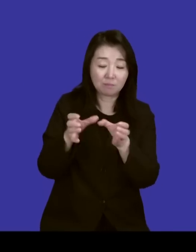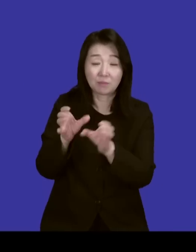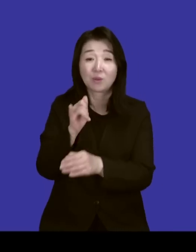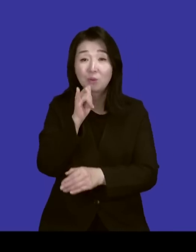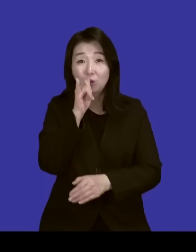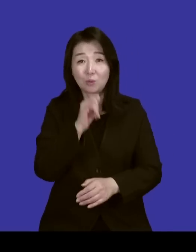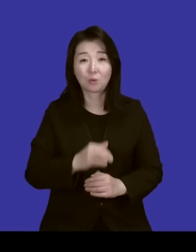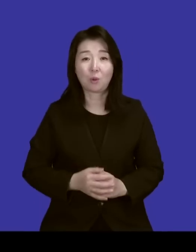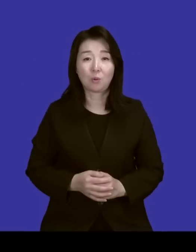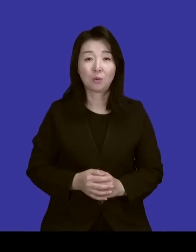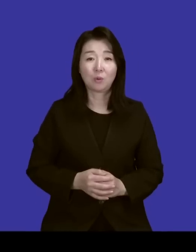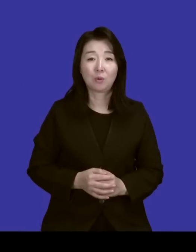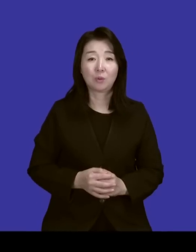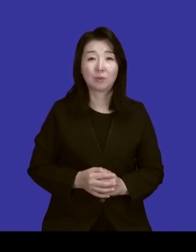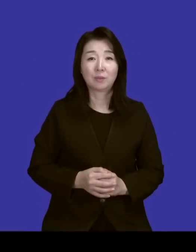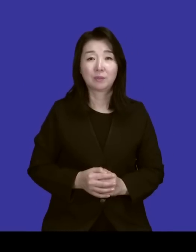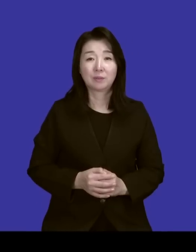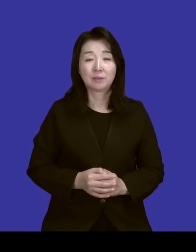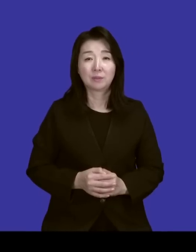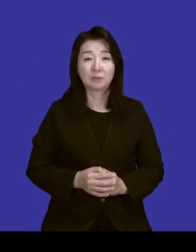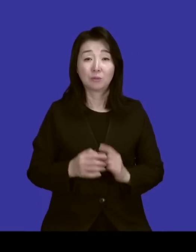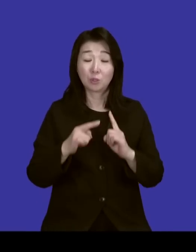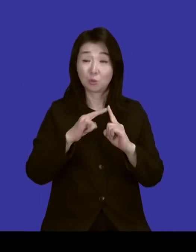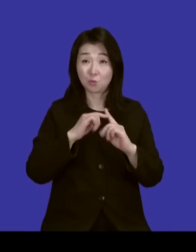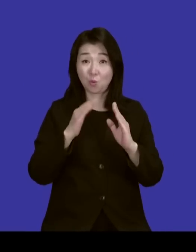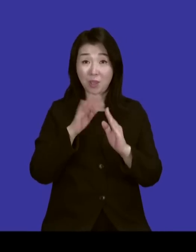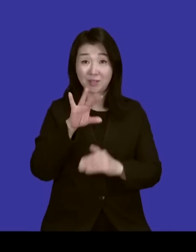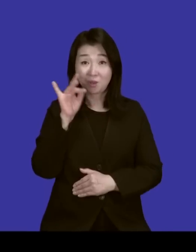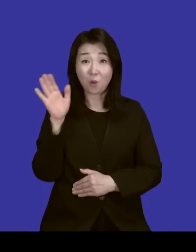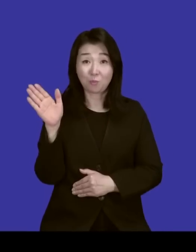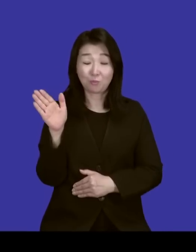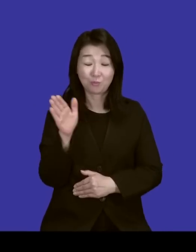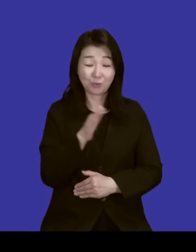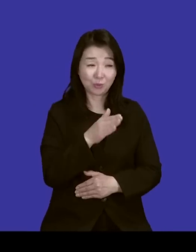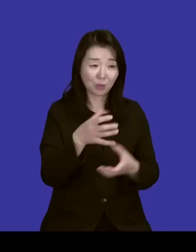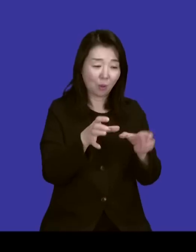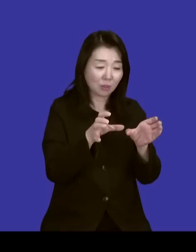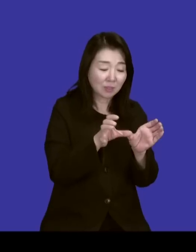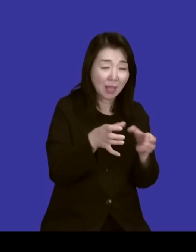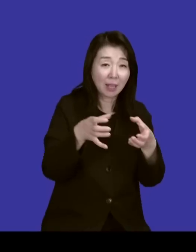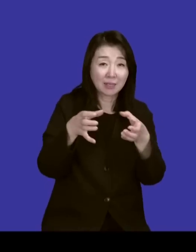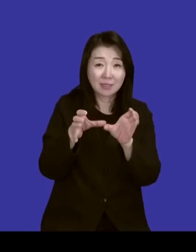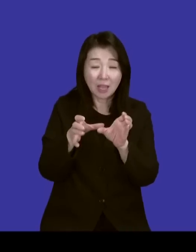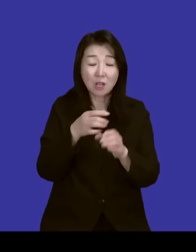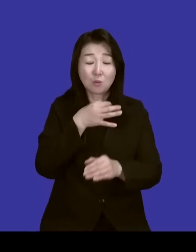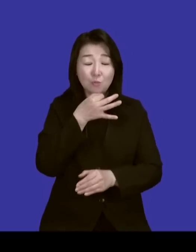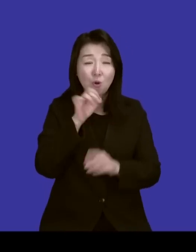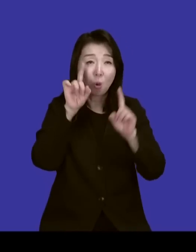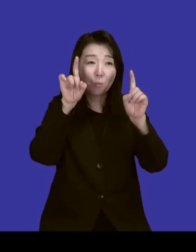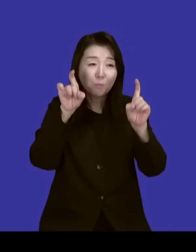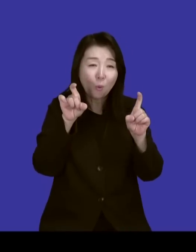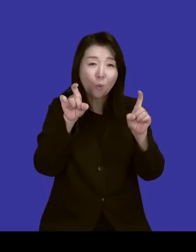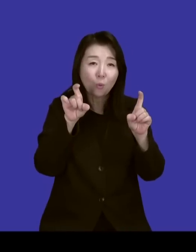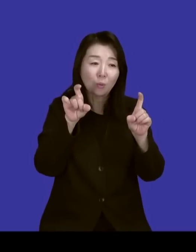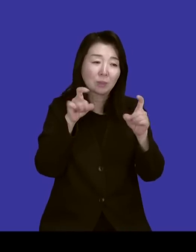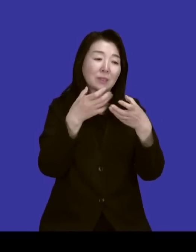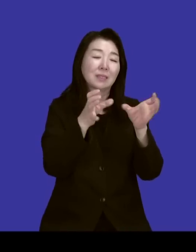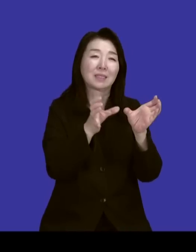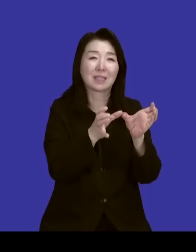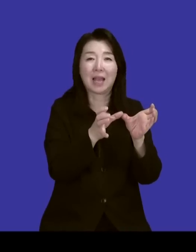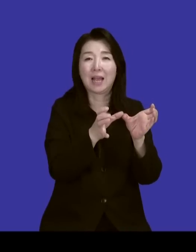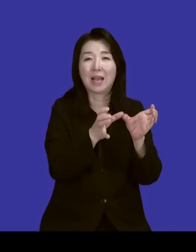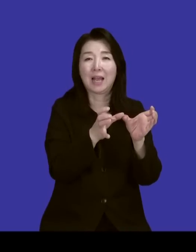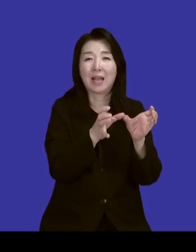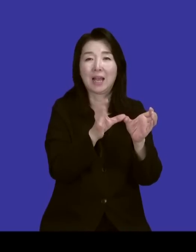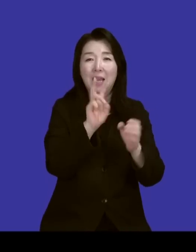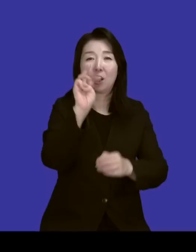저희 뭐 교회도 처음부터 그런 소그룹 모임을 목장이라고 그랬는데 목장이 있었어요. 그러나